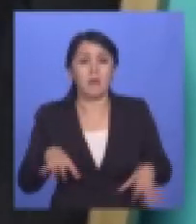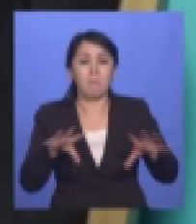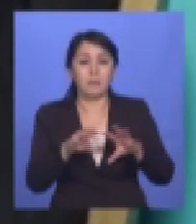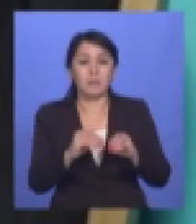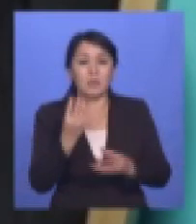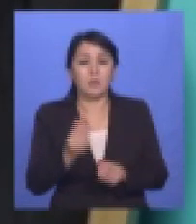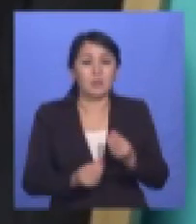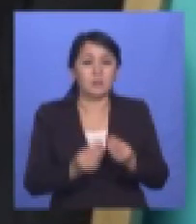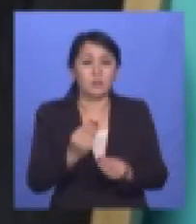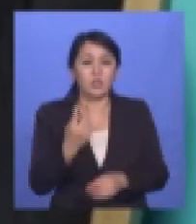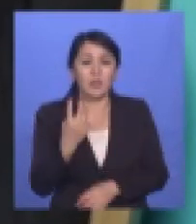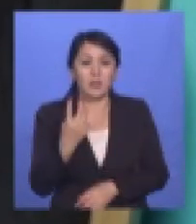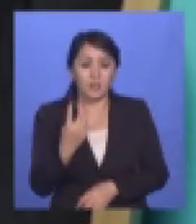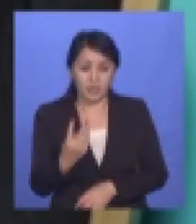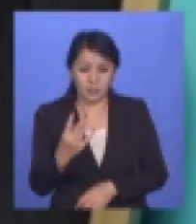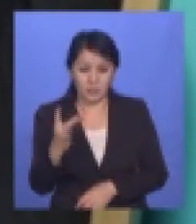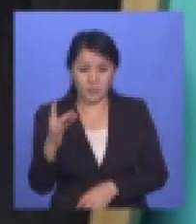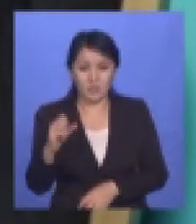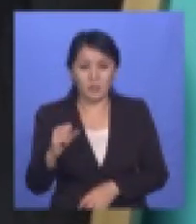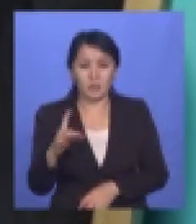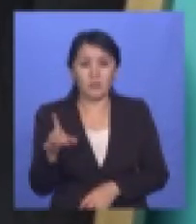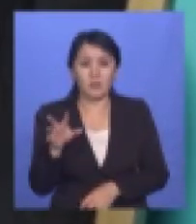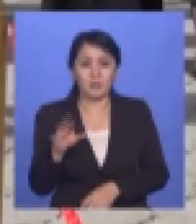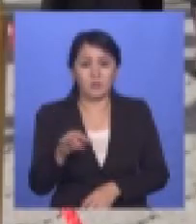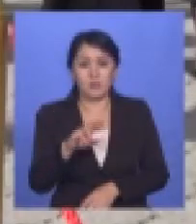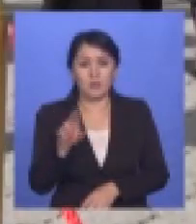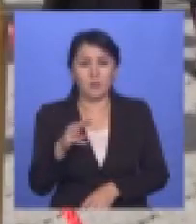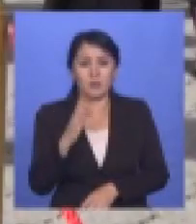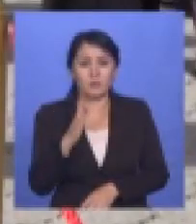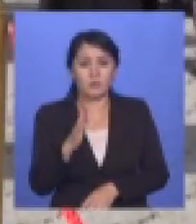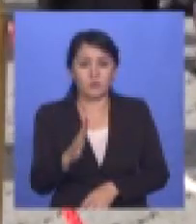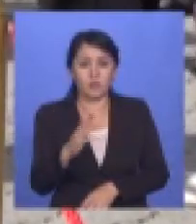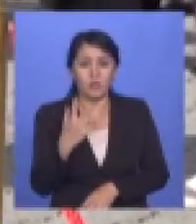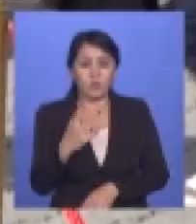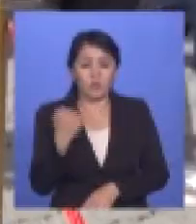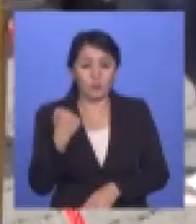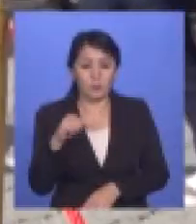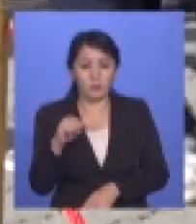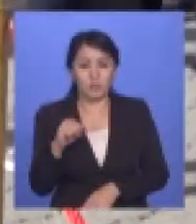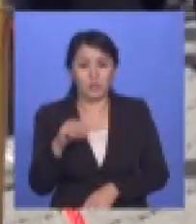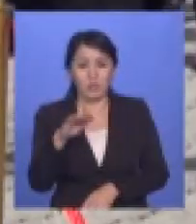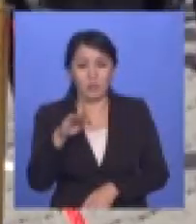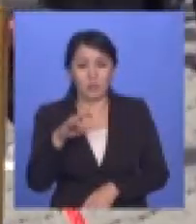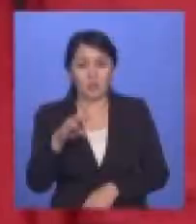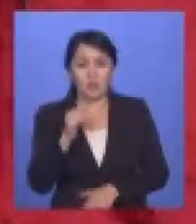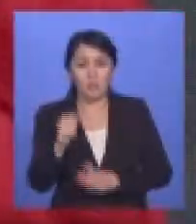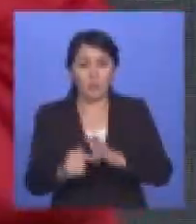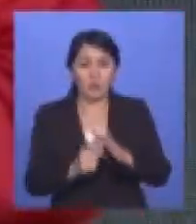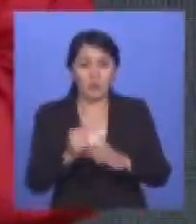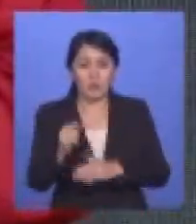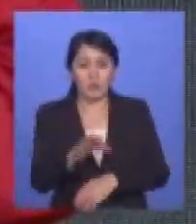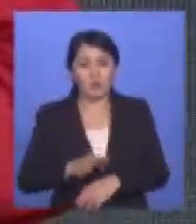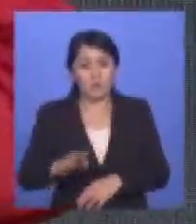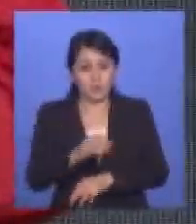қазір менде екінші разряд Умка клубына барамын. Үшінгіпіз 10-шы қараша күні Түркістан қаласында өтетін кездесуде